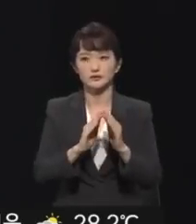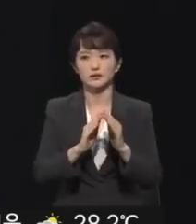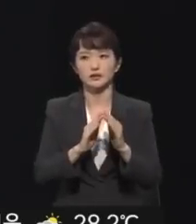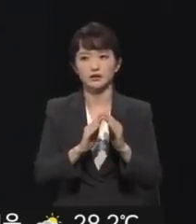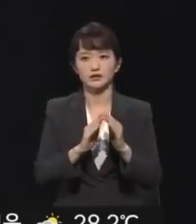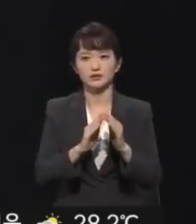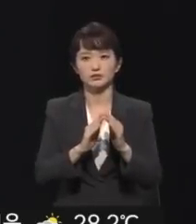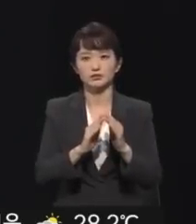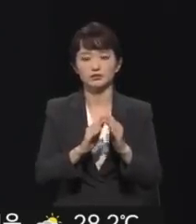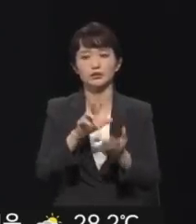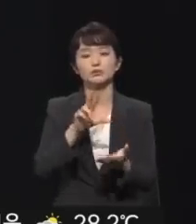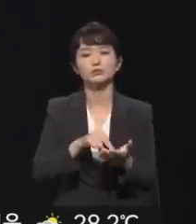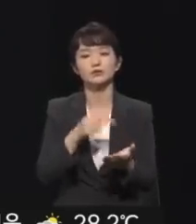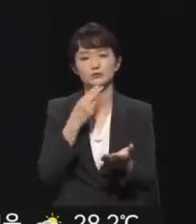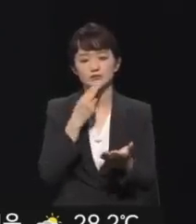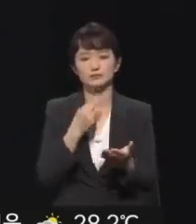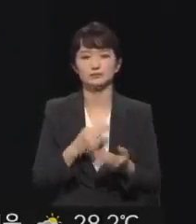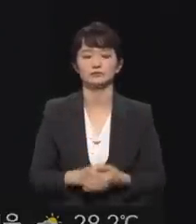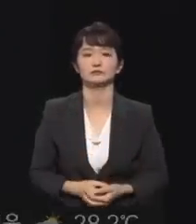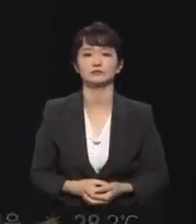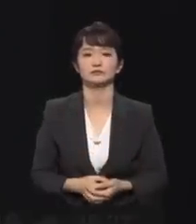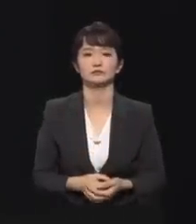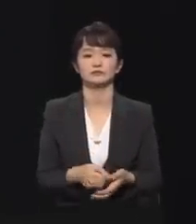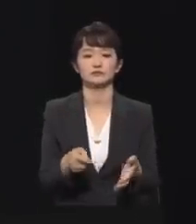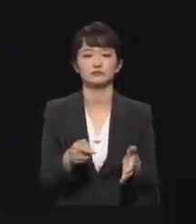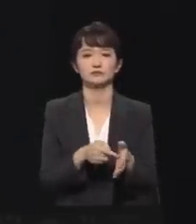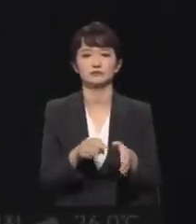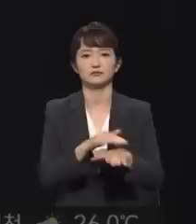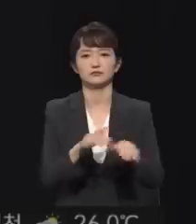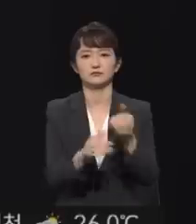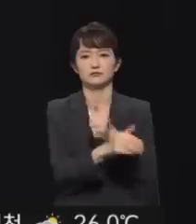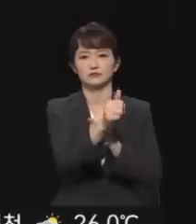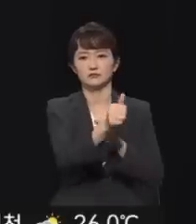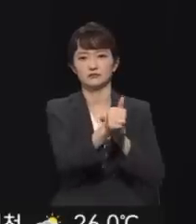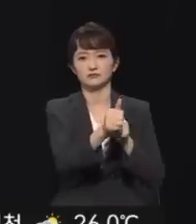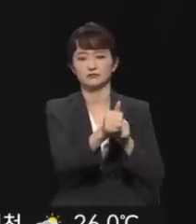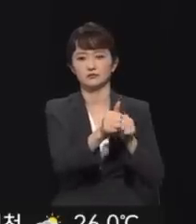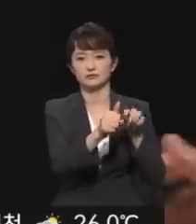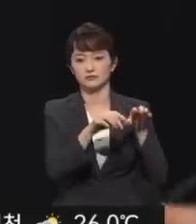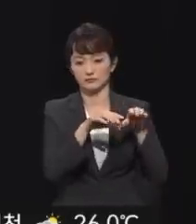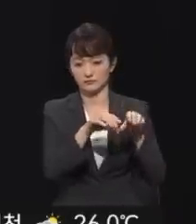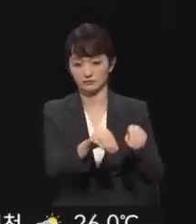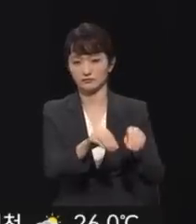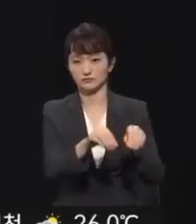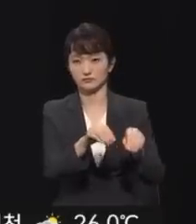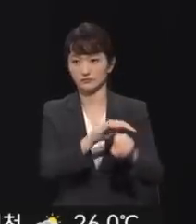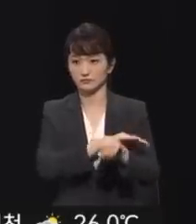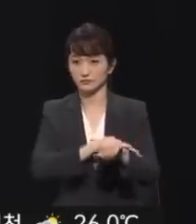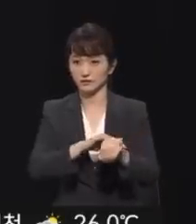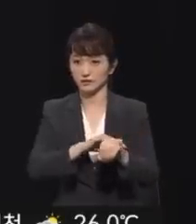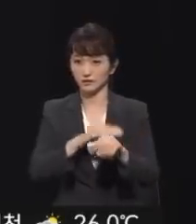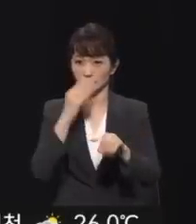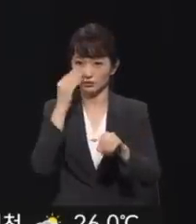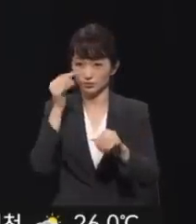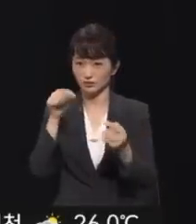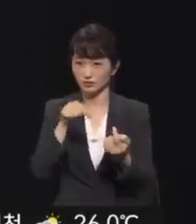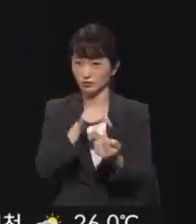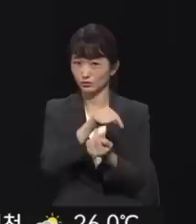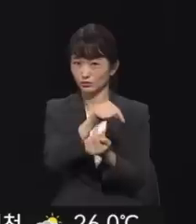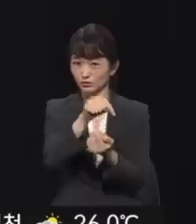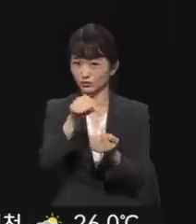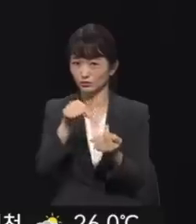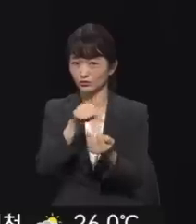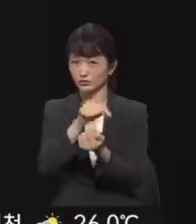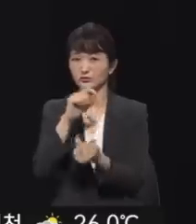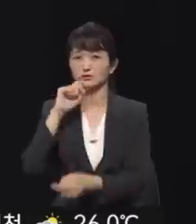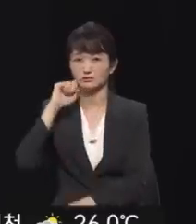있던데 그렇다 하더라도 비대위원장이 직무가 정제가 됐는데 그 빛 a 가 제대로 원활하게 뭔가 돌아가게 는 이렇게